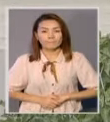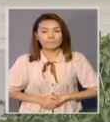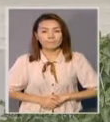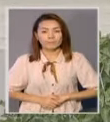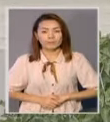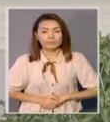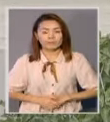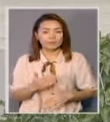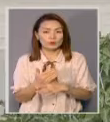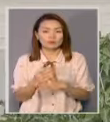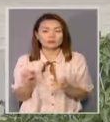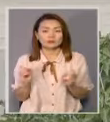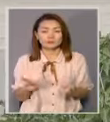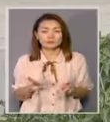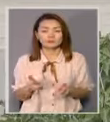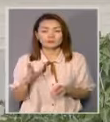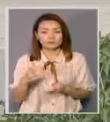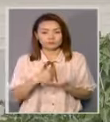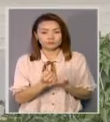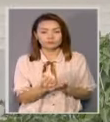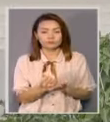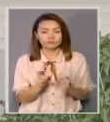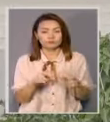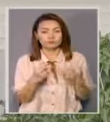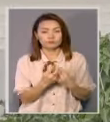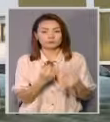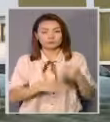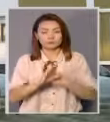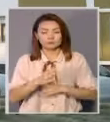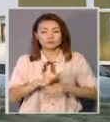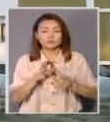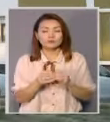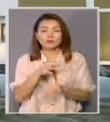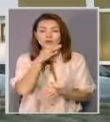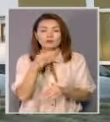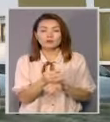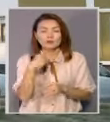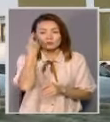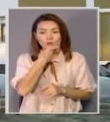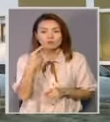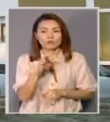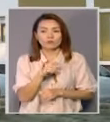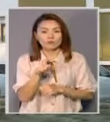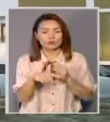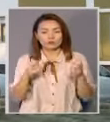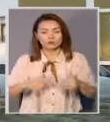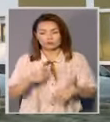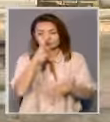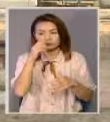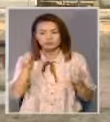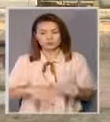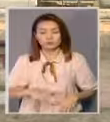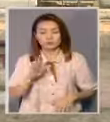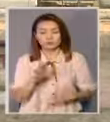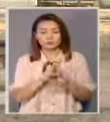будет назначаться социальная помощь. Решением социальной комиссии. По словам ответственных лиц, вопрос будет решен в ближайшее